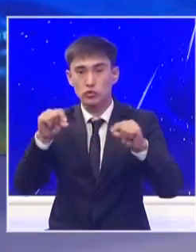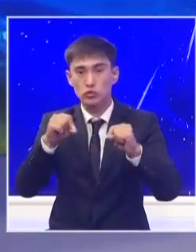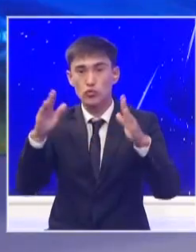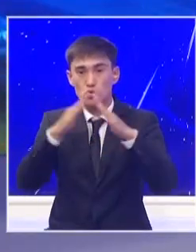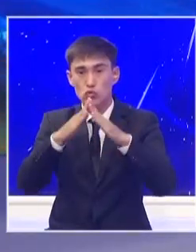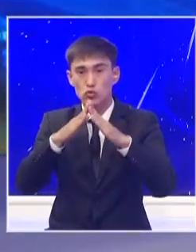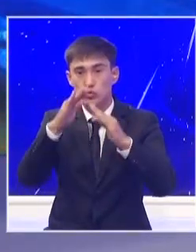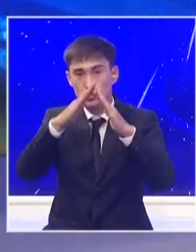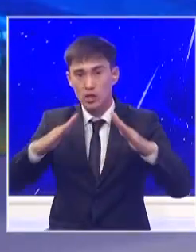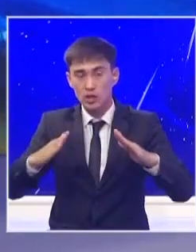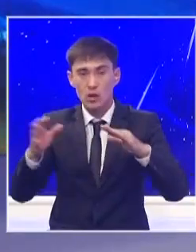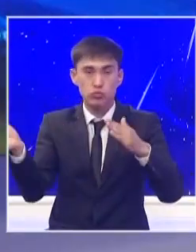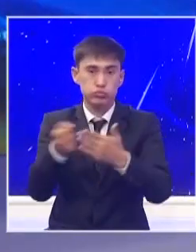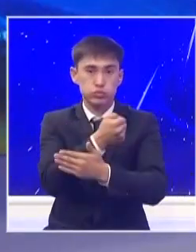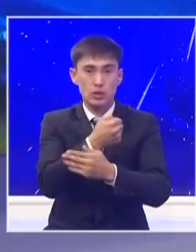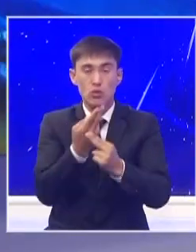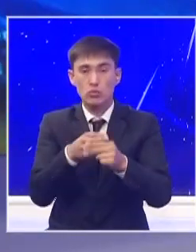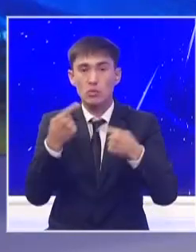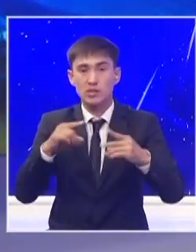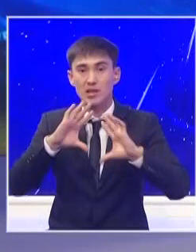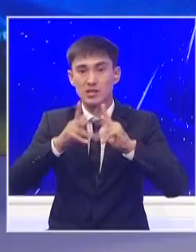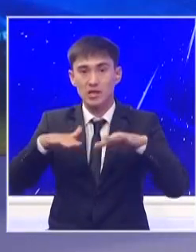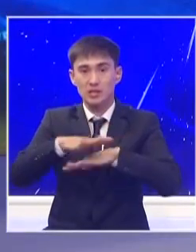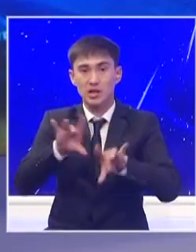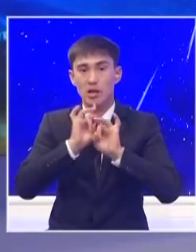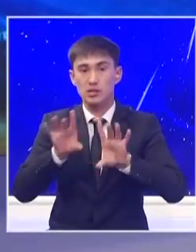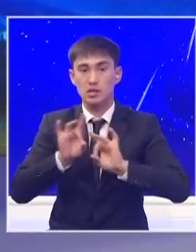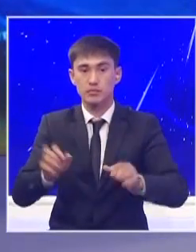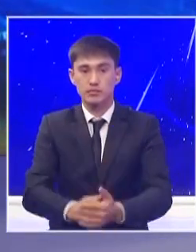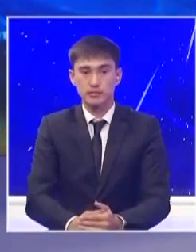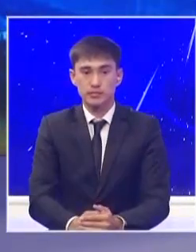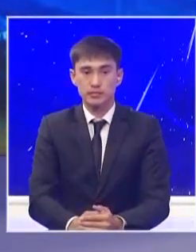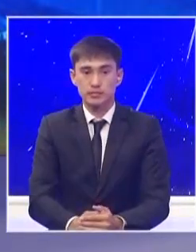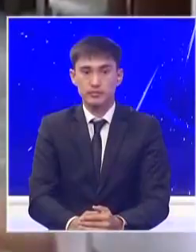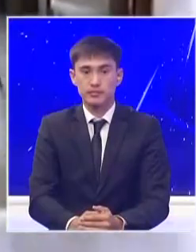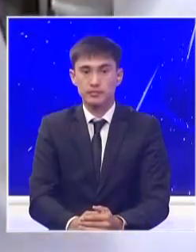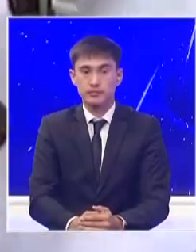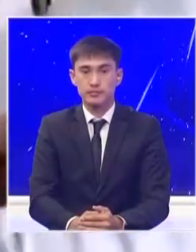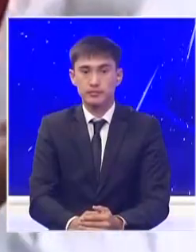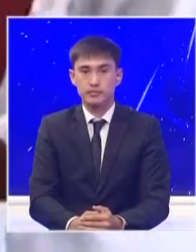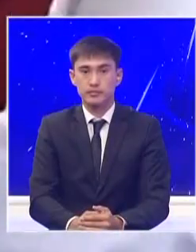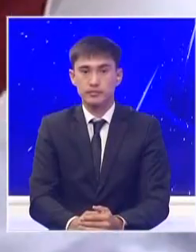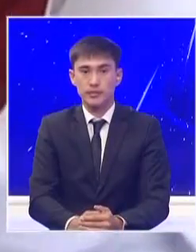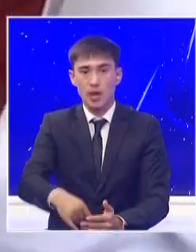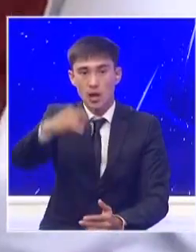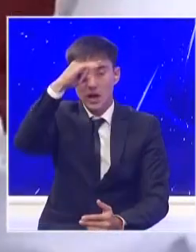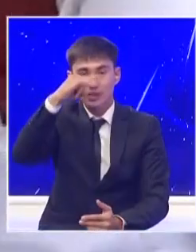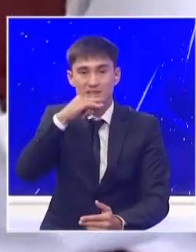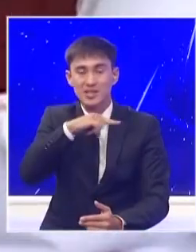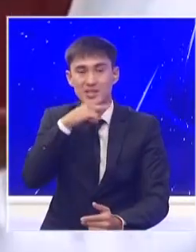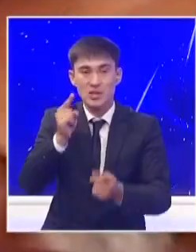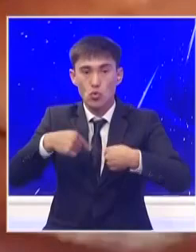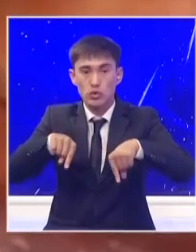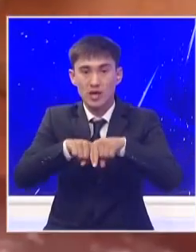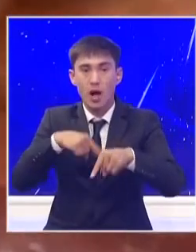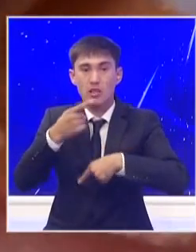үйдің шатыры ұшып кетті. Осы және өзге де ел жаңалықтары келесі топтамада. Қазақстанның ет одағы